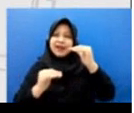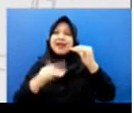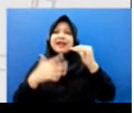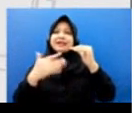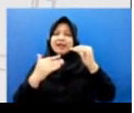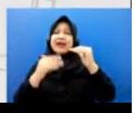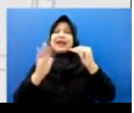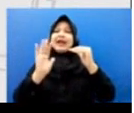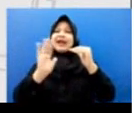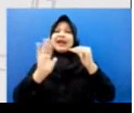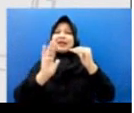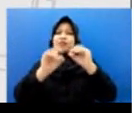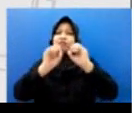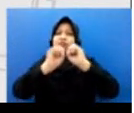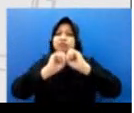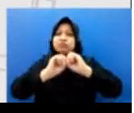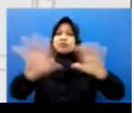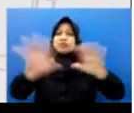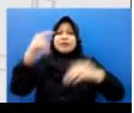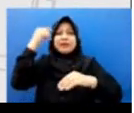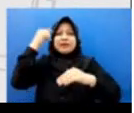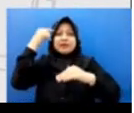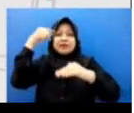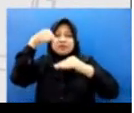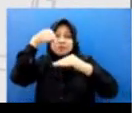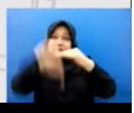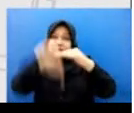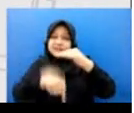dilandasi berpikir kritis